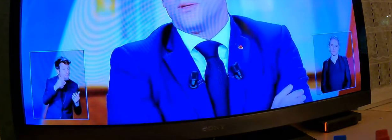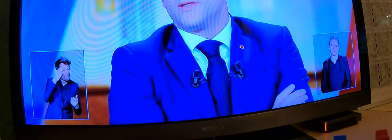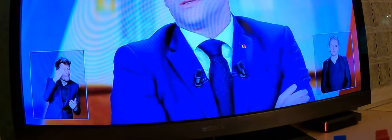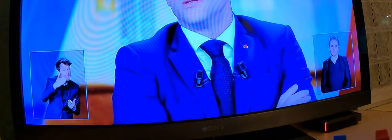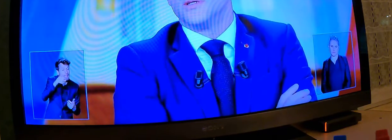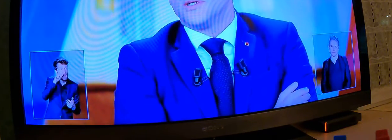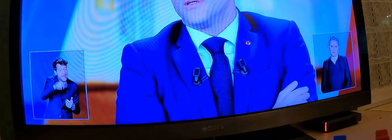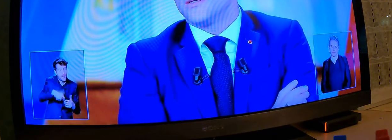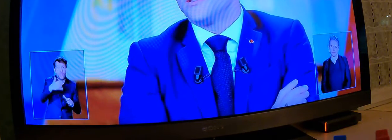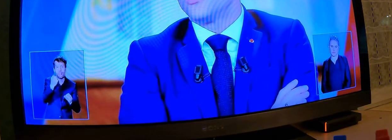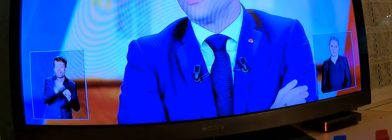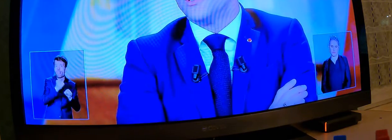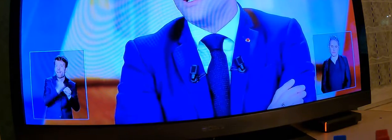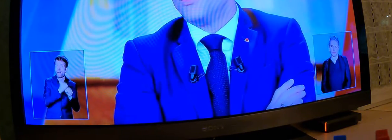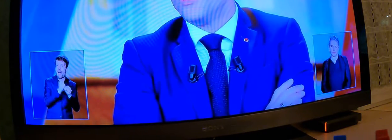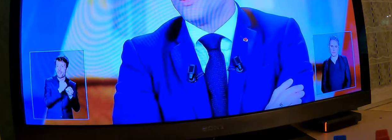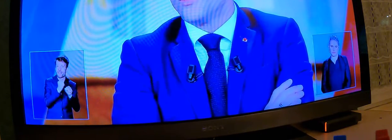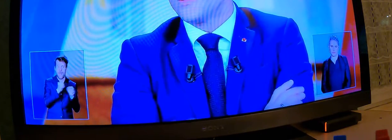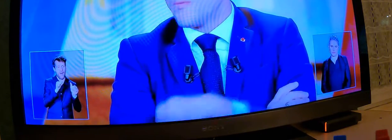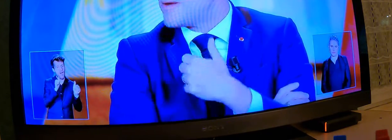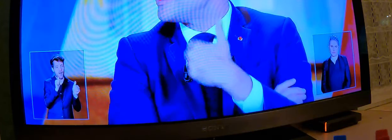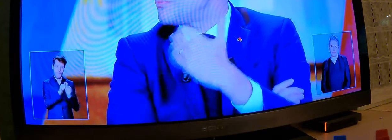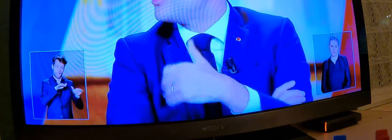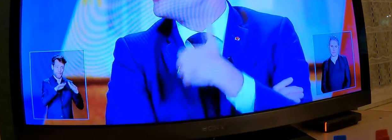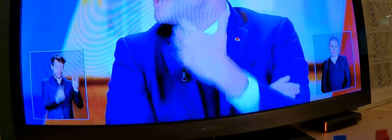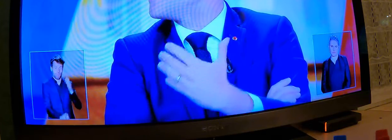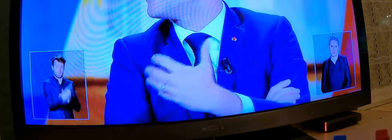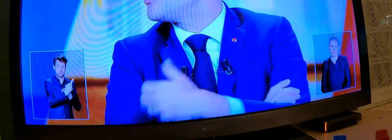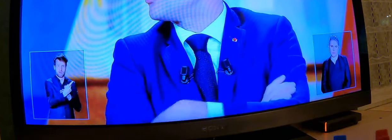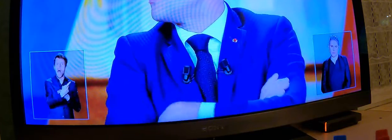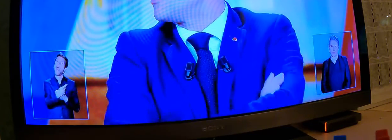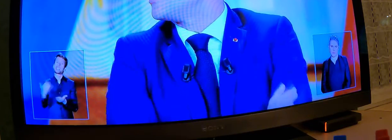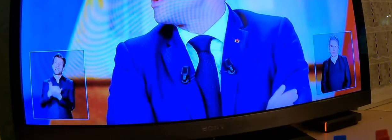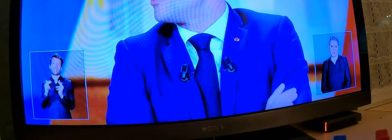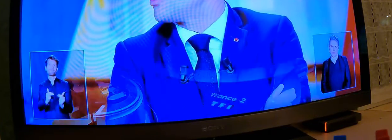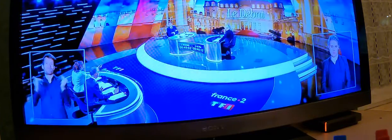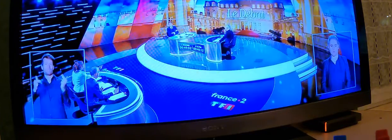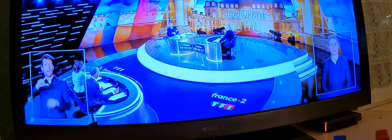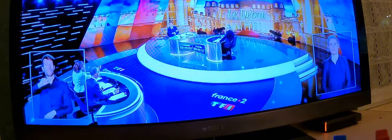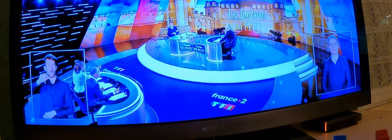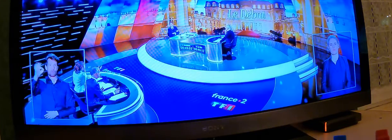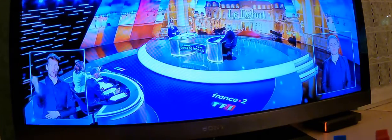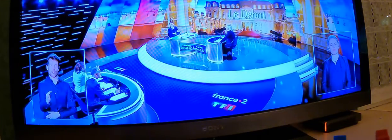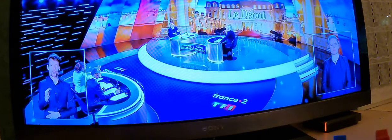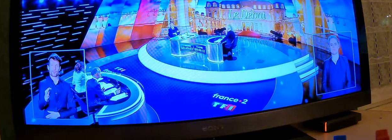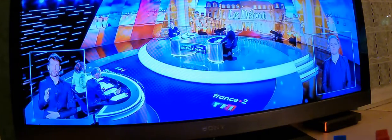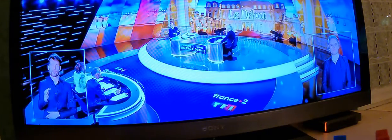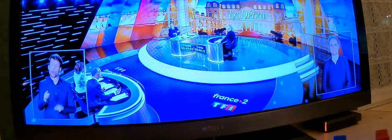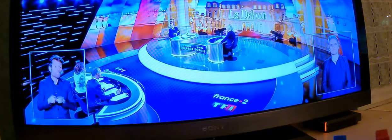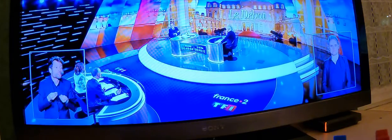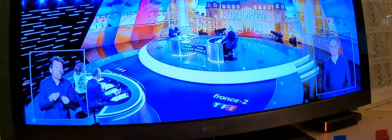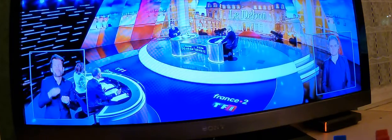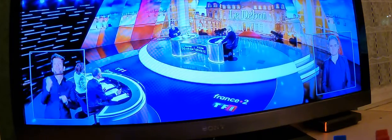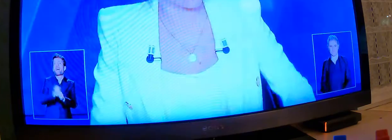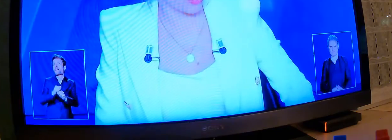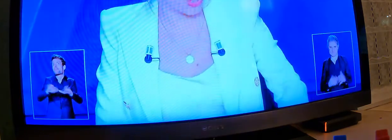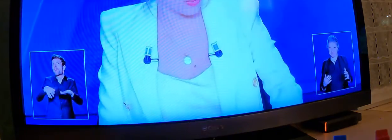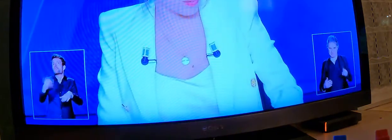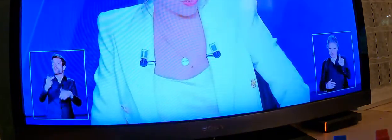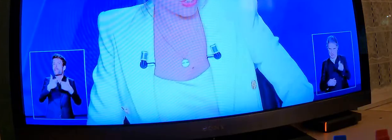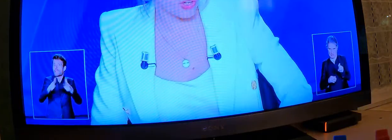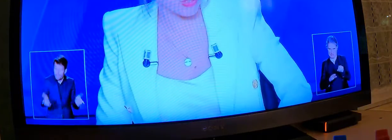sur les méthodes qui sont les plus innovantes, et en permettant plus de liberté, justement, sur le terrain à nos professeurs. Vous avez anticipé notre question